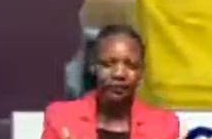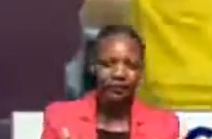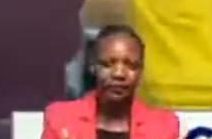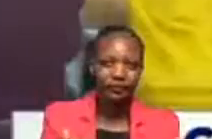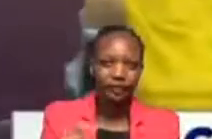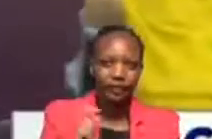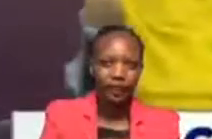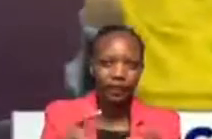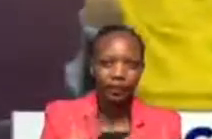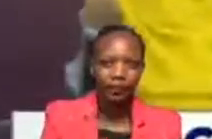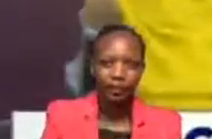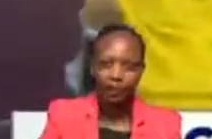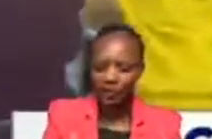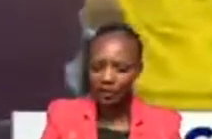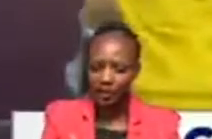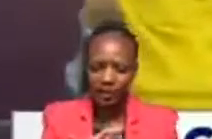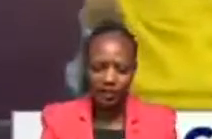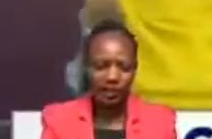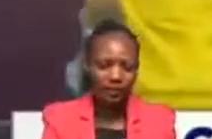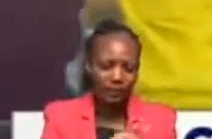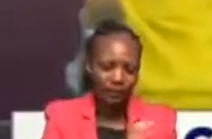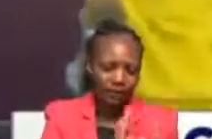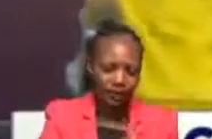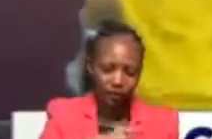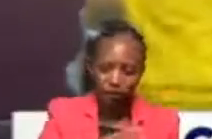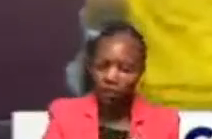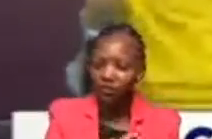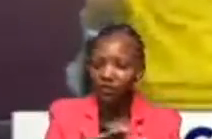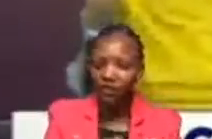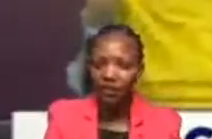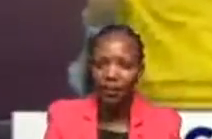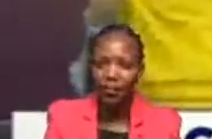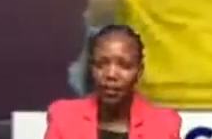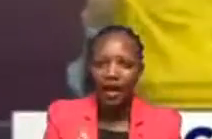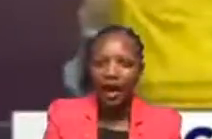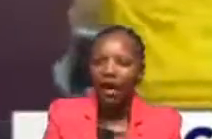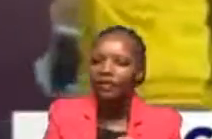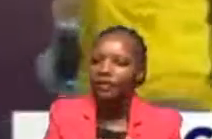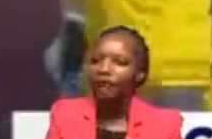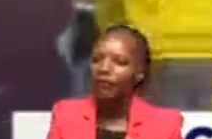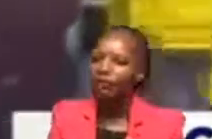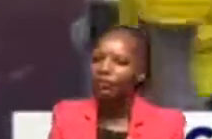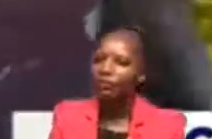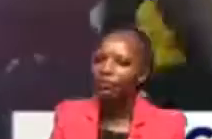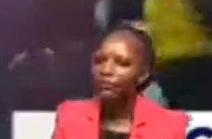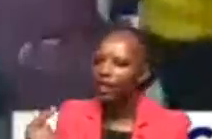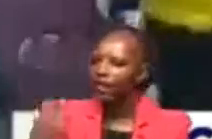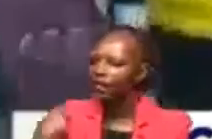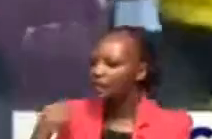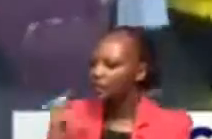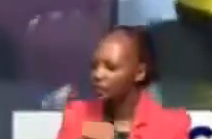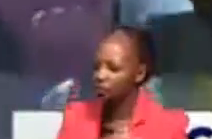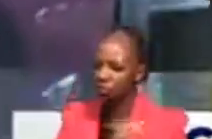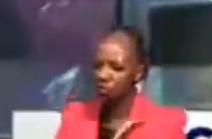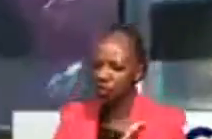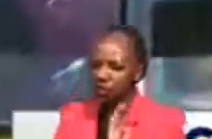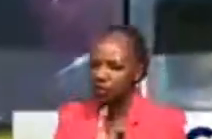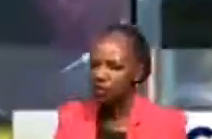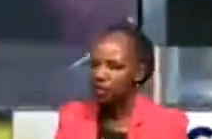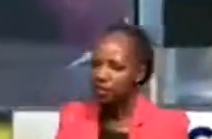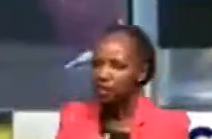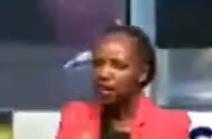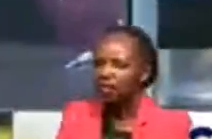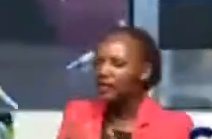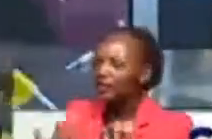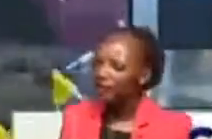maduka na pia customers ambao tunawashughulikia. Na kuhusu idadi ya wateja ambao walikuwa nakuja hapo awali, je, kwa